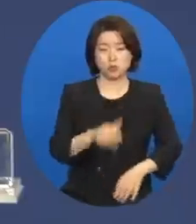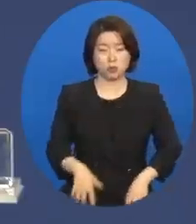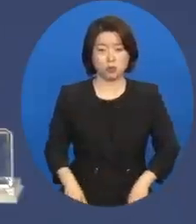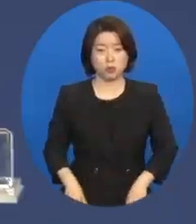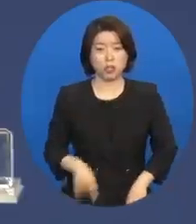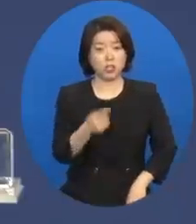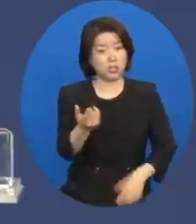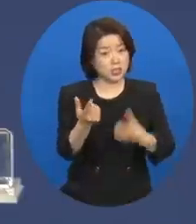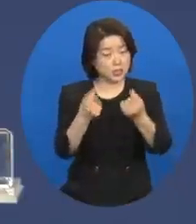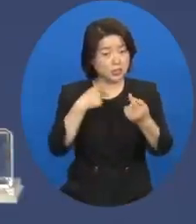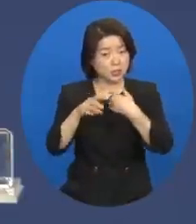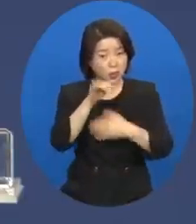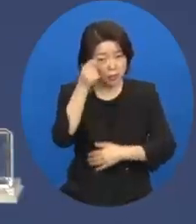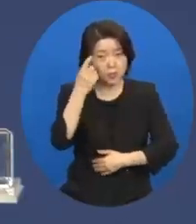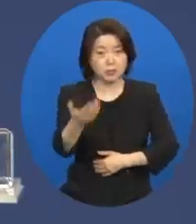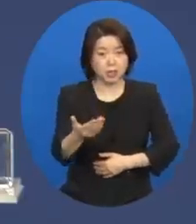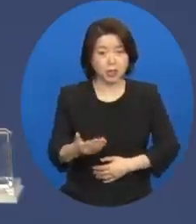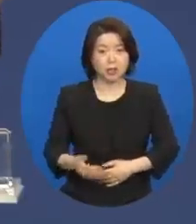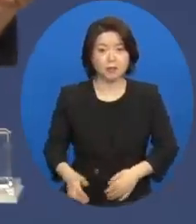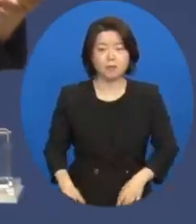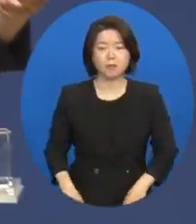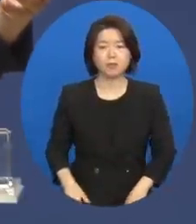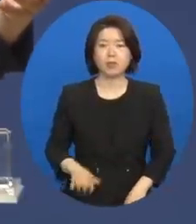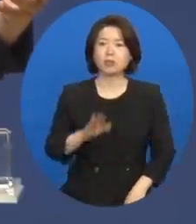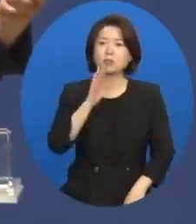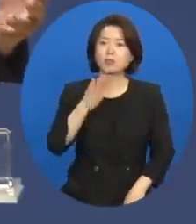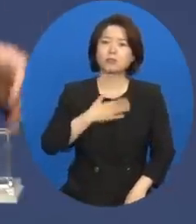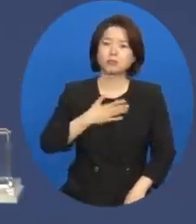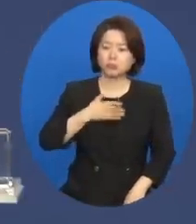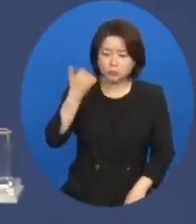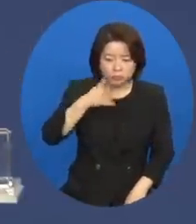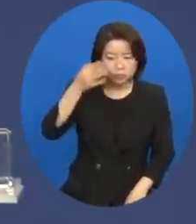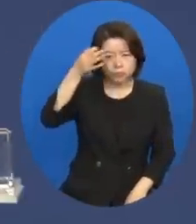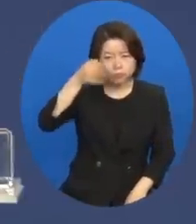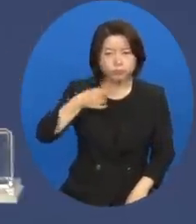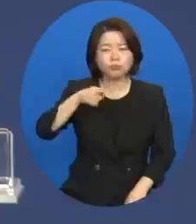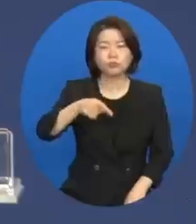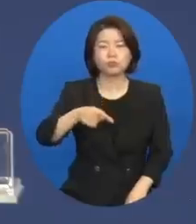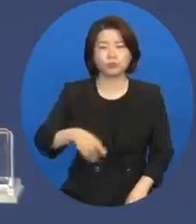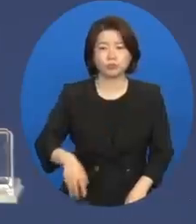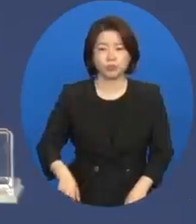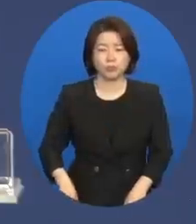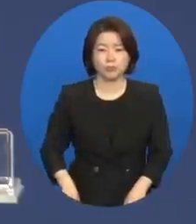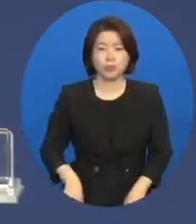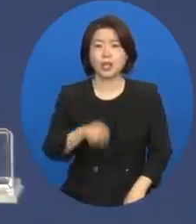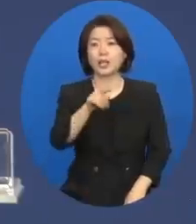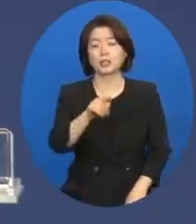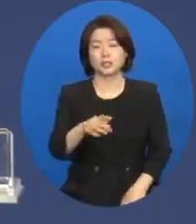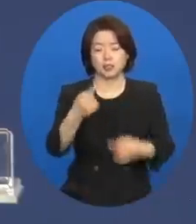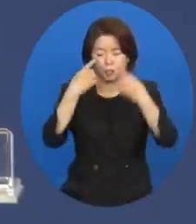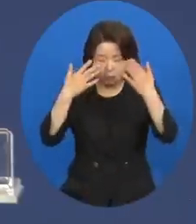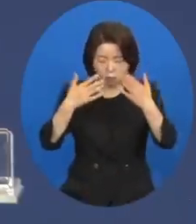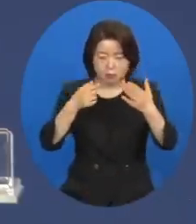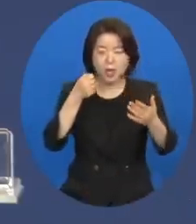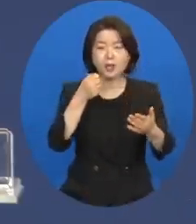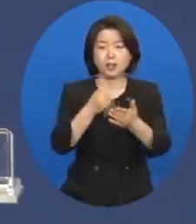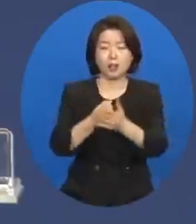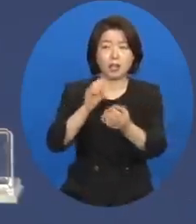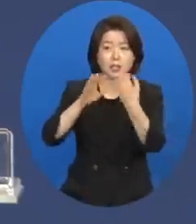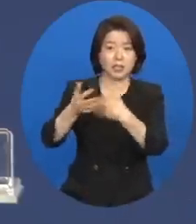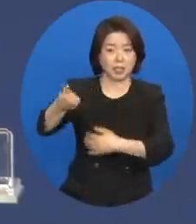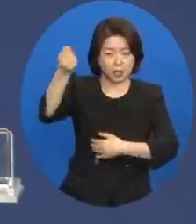경험 없으신가요? 그럼 나는 누구지? 그때 그는 분명한 대답을 결론을 가지고